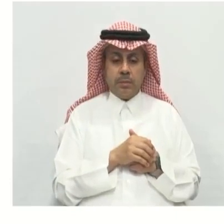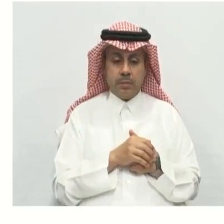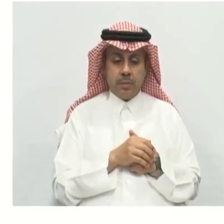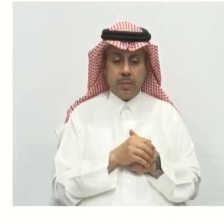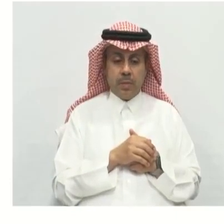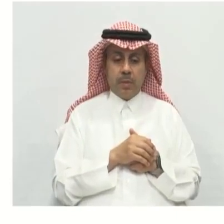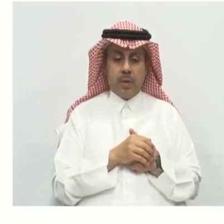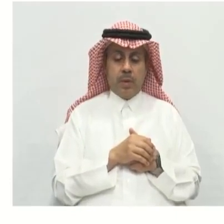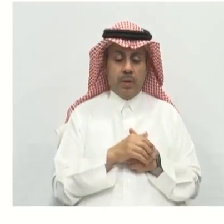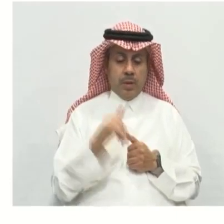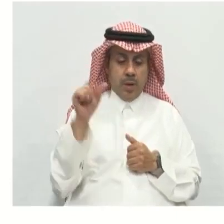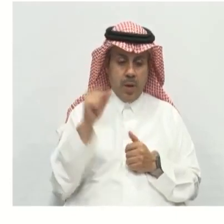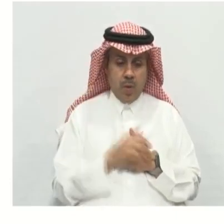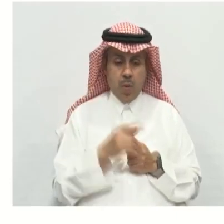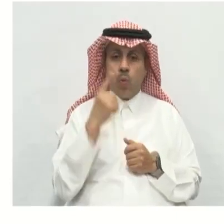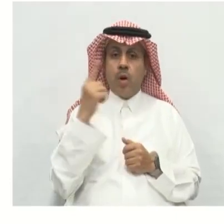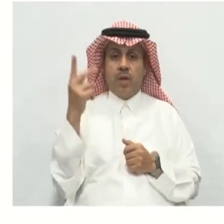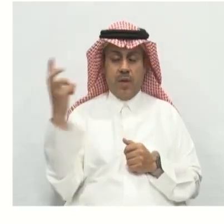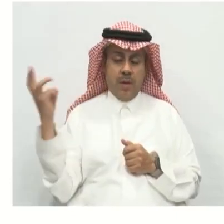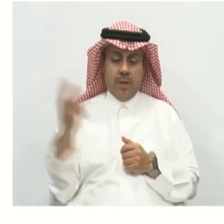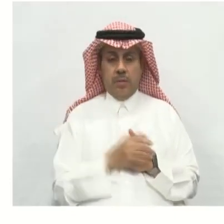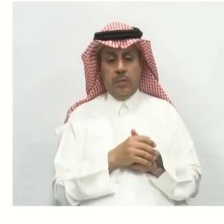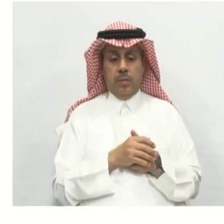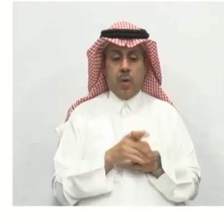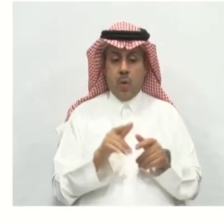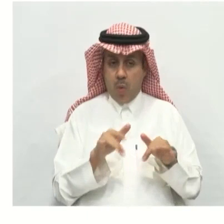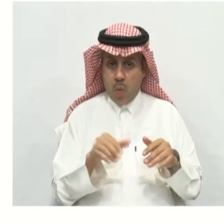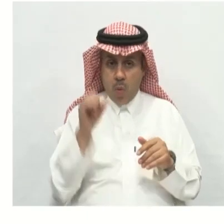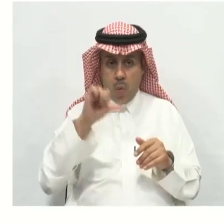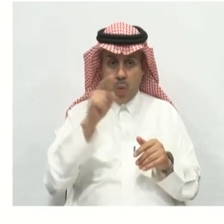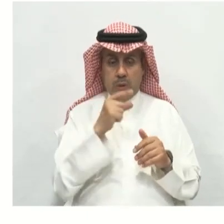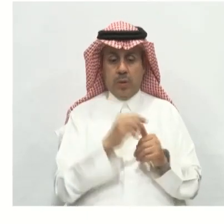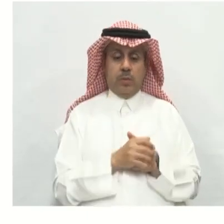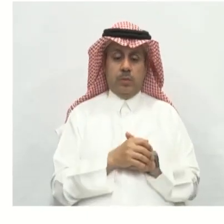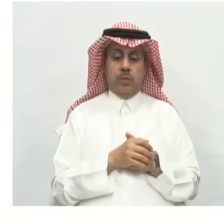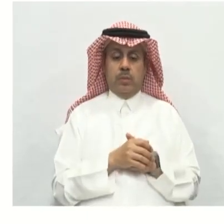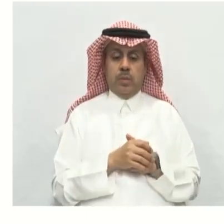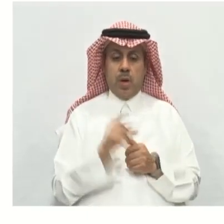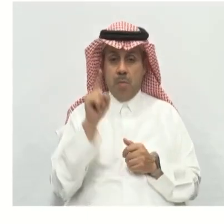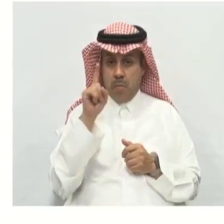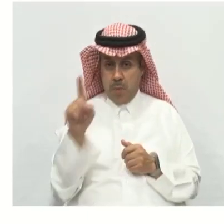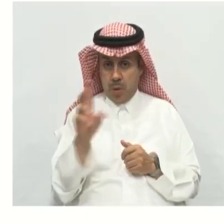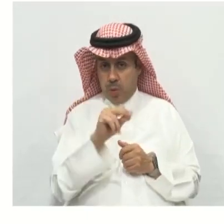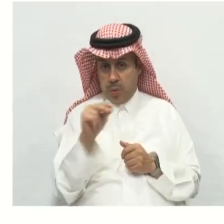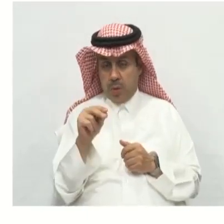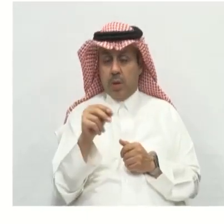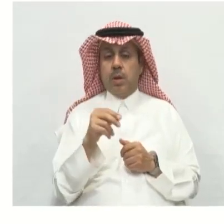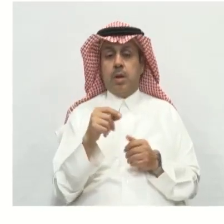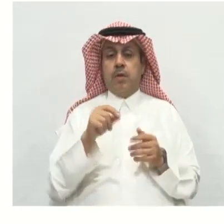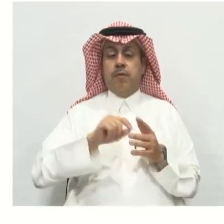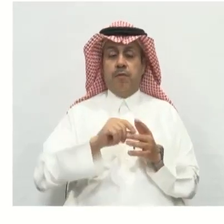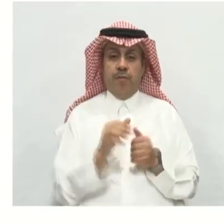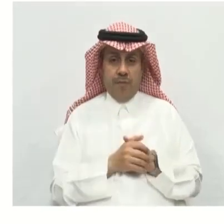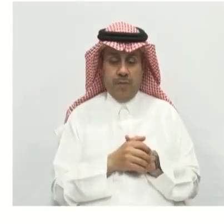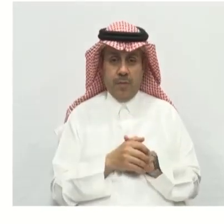ووا 2 3 وورد العالم ب تمثل الفاصل بندري بين رمز